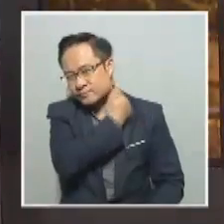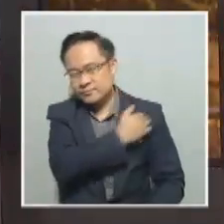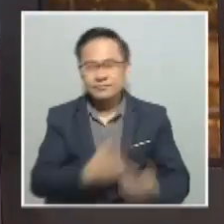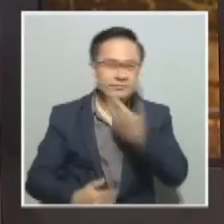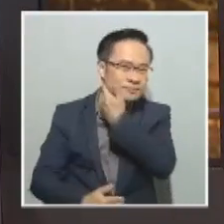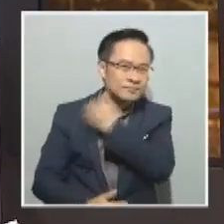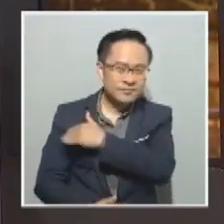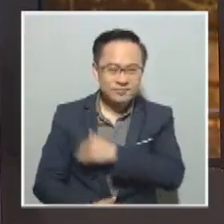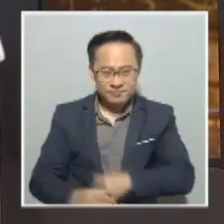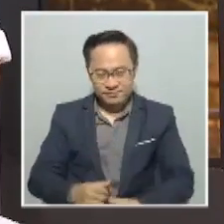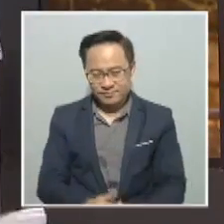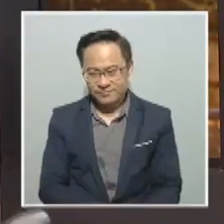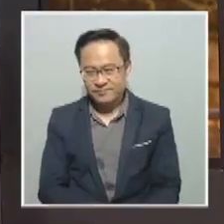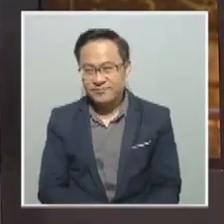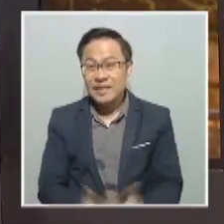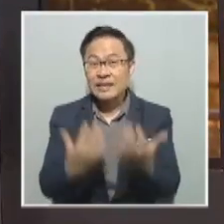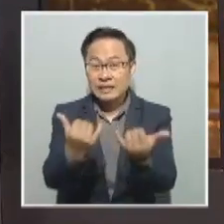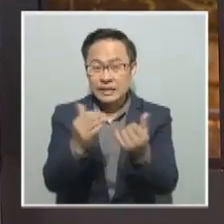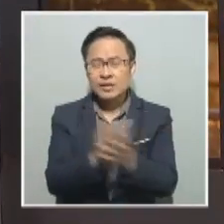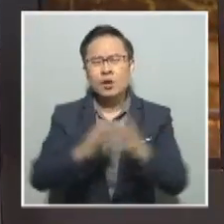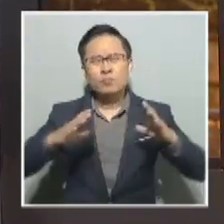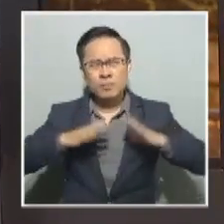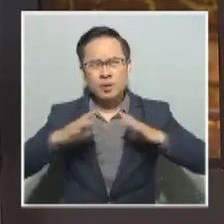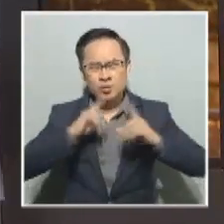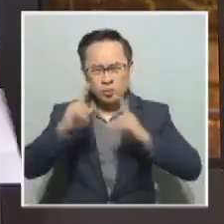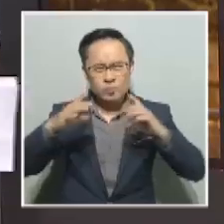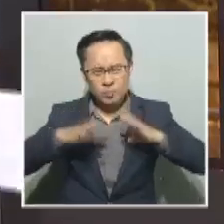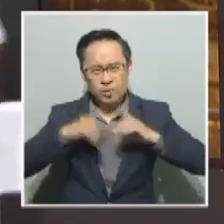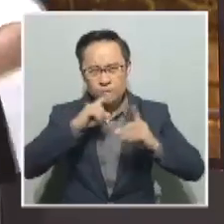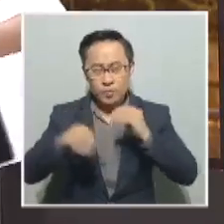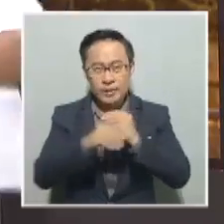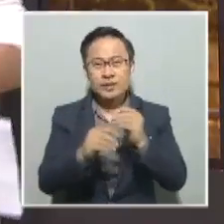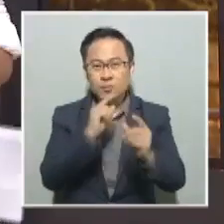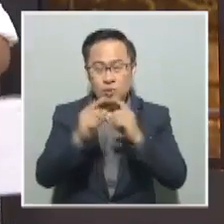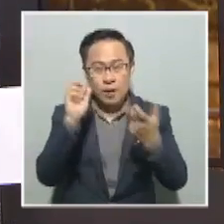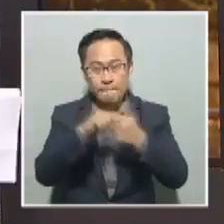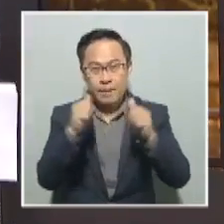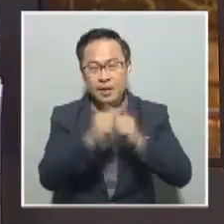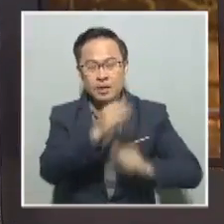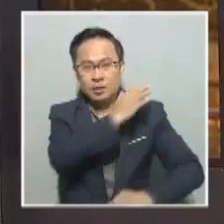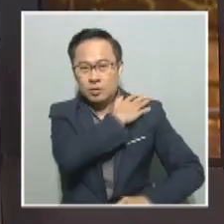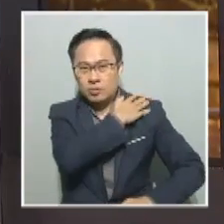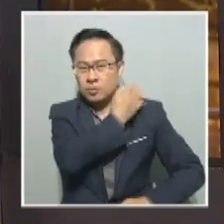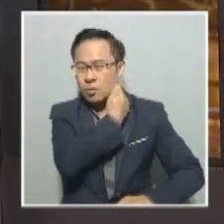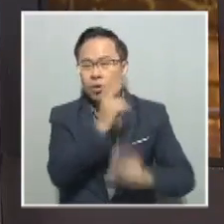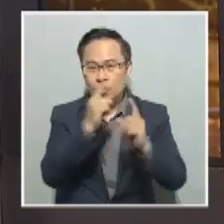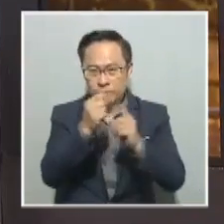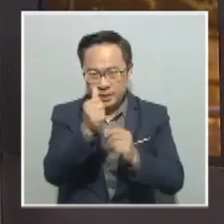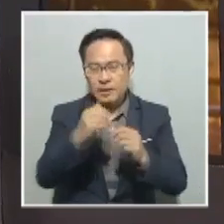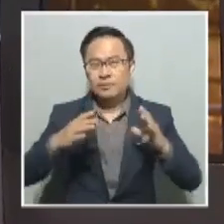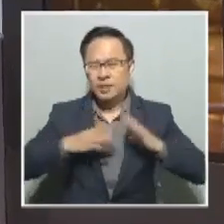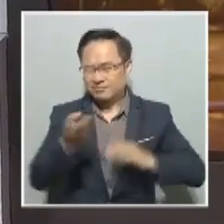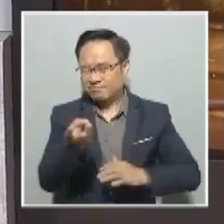คอ ไม่ต้องพยายาม โดนหลอกแล้ว โอเคเดี๋ยวขอเวลาไปเคลียร์กับพี่ตาแป๊บนึงนะคะสำหรับช่วงหน้าใครมีปัญหานี้เดี๋ยวกลับมาฟังกันให้ดีด้วยพัก